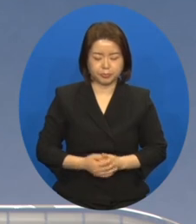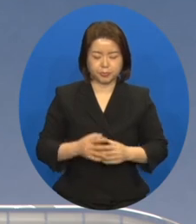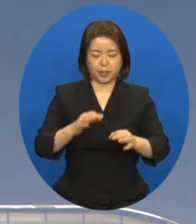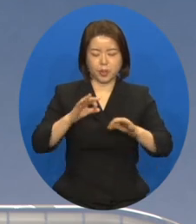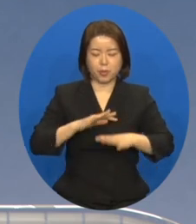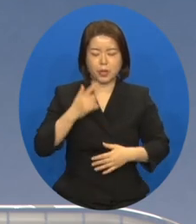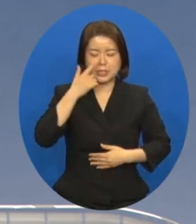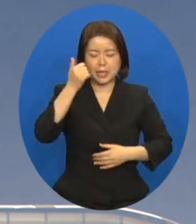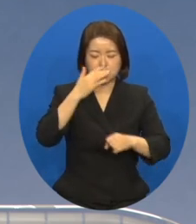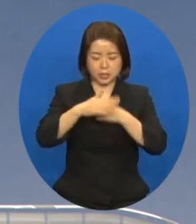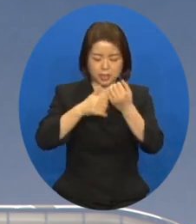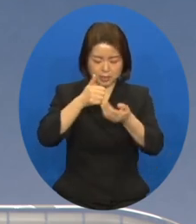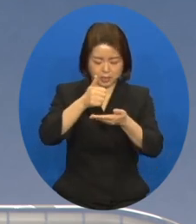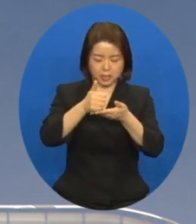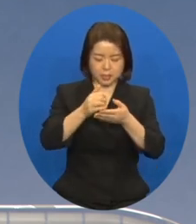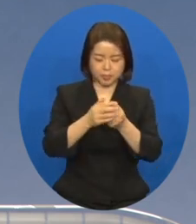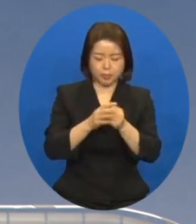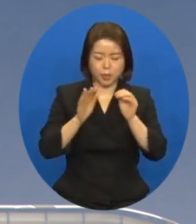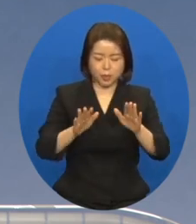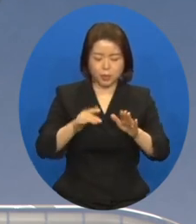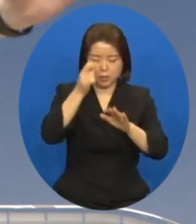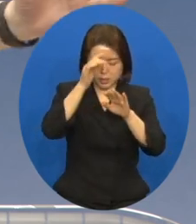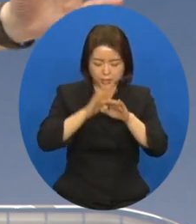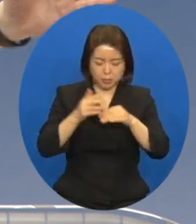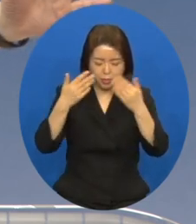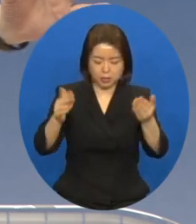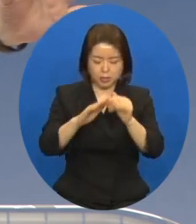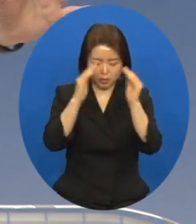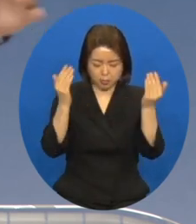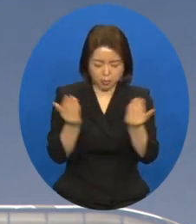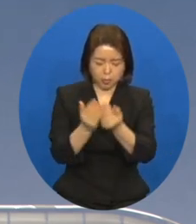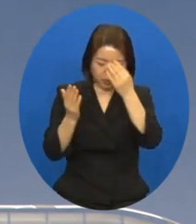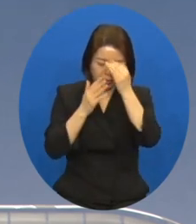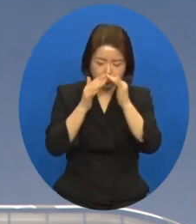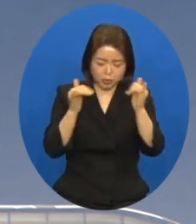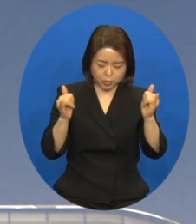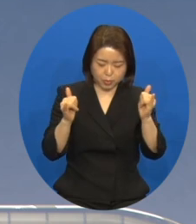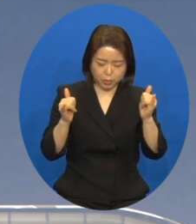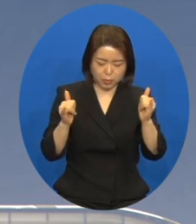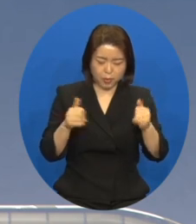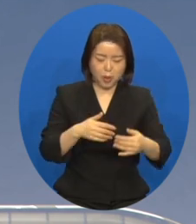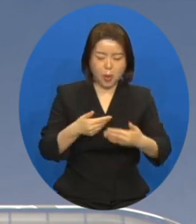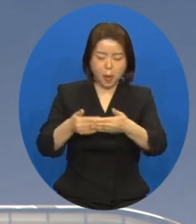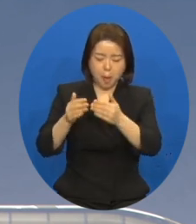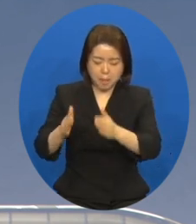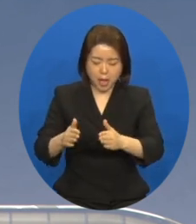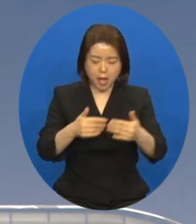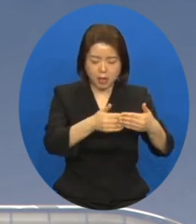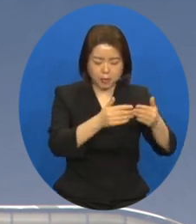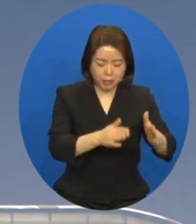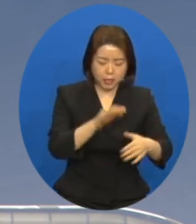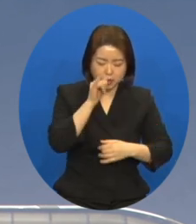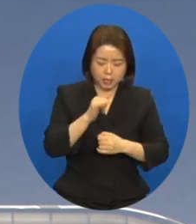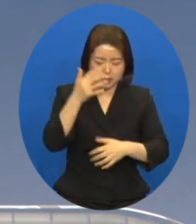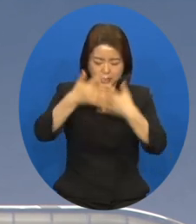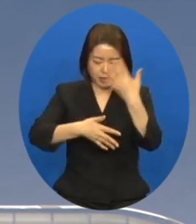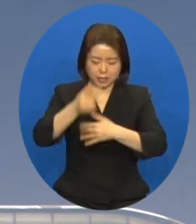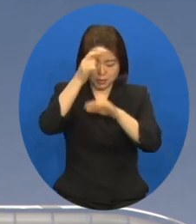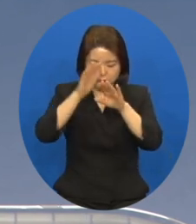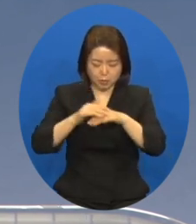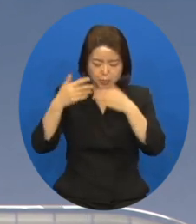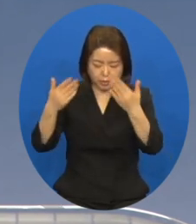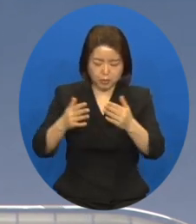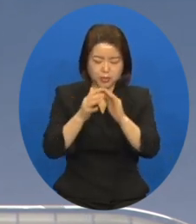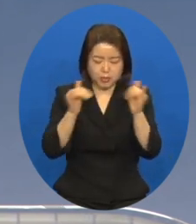놀라우신 아버지 하나님, 오늘도 이 예배 드리는 모든 성도들, 부속실에 있는 성도들, 영상으로 예배 드리는